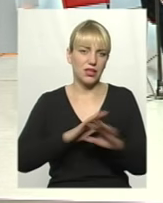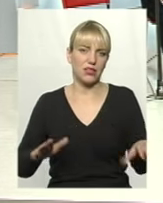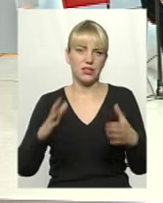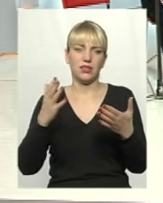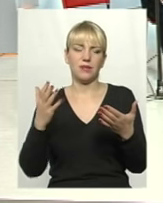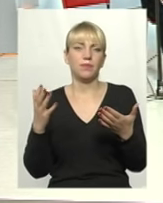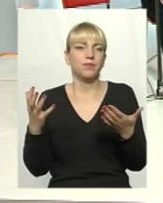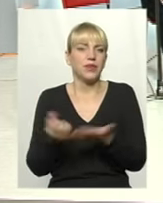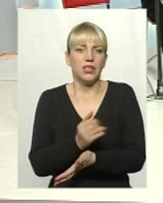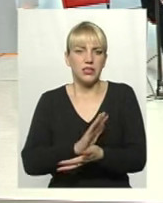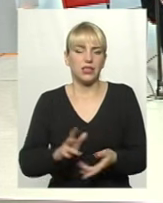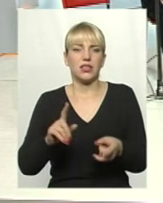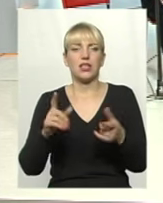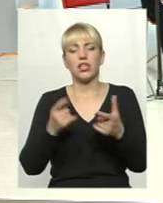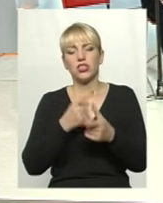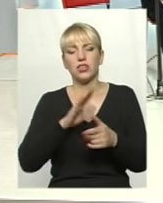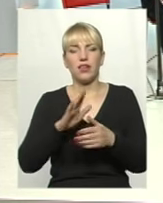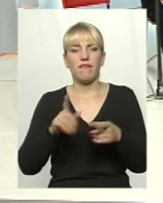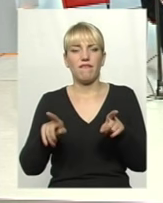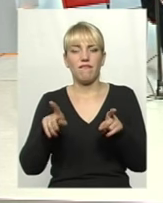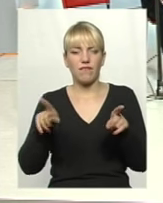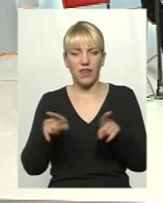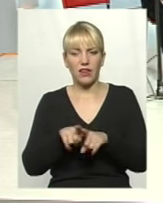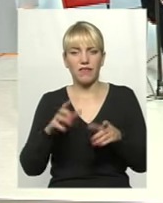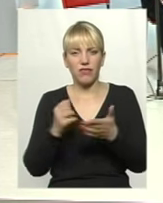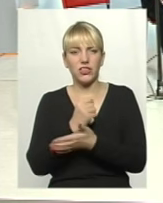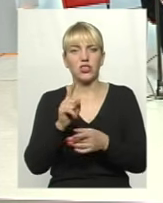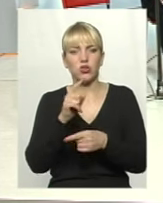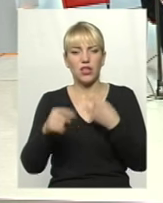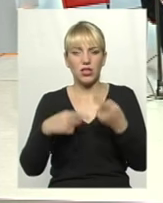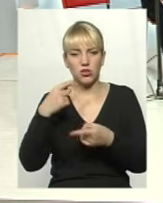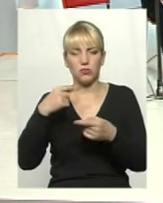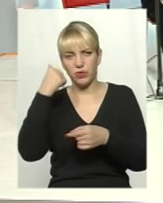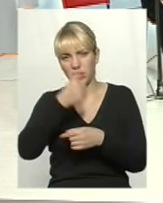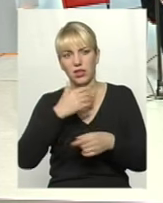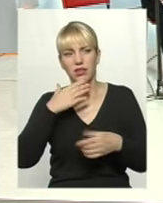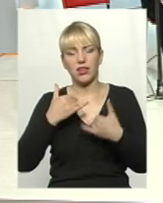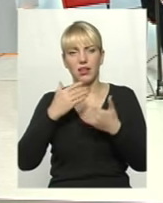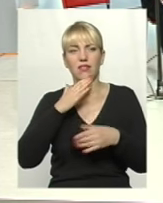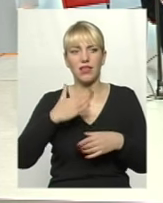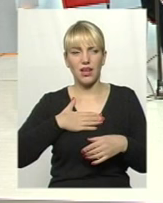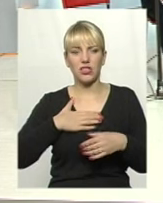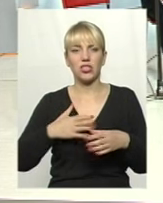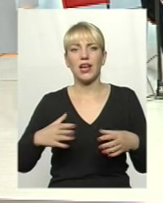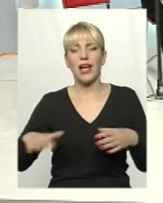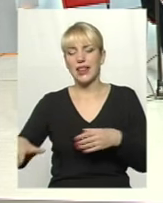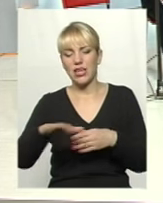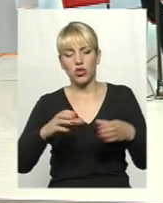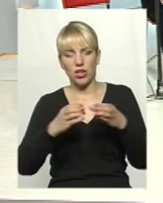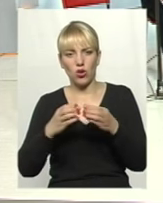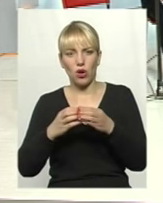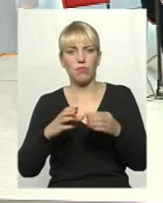не вдасться, не складеться, чи не вийде так, що наступний рік для наших об'єднаних територіальних громад стане скрутним, тому